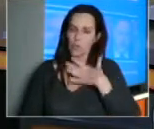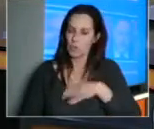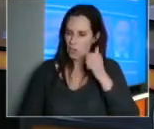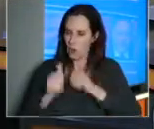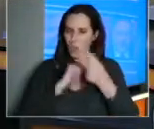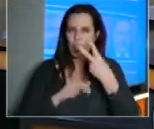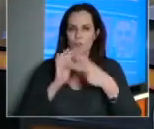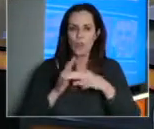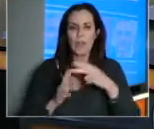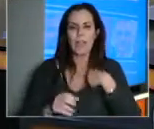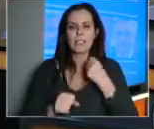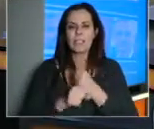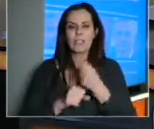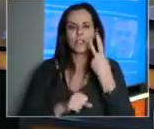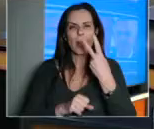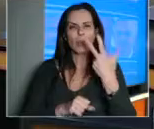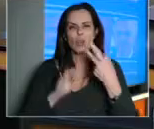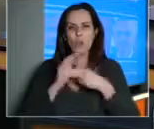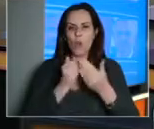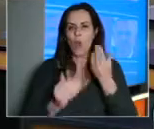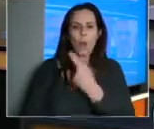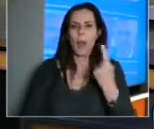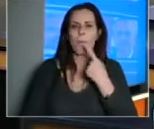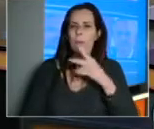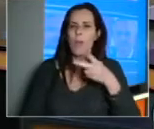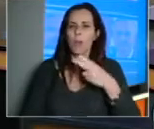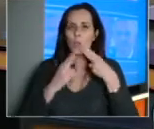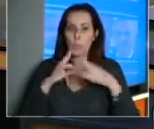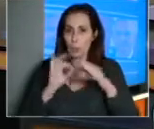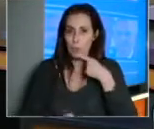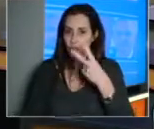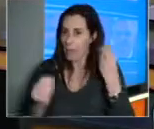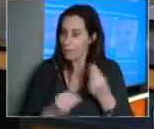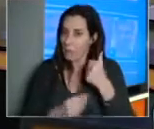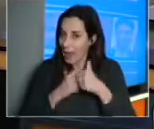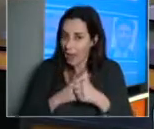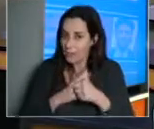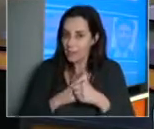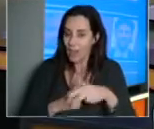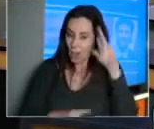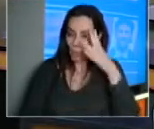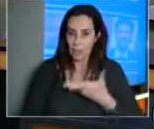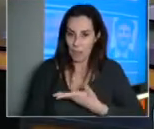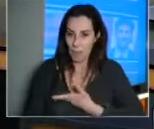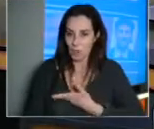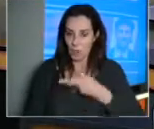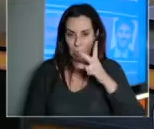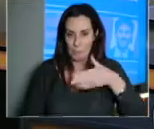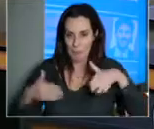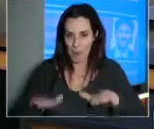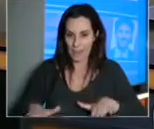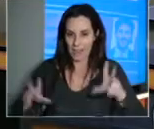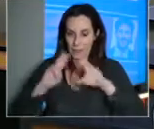אחורה. אנחנו עשינו איזה פינת פרשננו משל עצמנו. כל אחד ימר על תוצאות הבחירות. אני אמרתי לך שני דברים. אמרתי לך, אחד, שהליכוד יקבל יותר